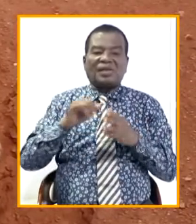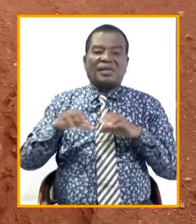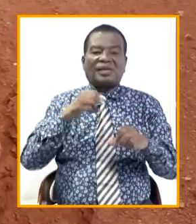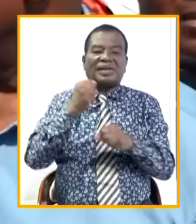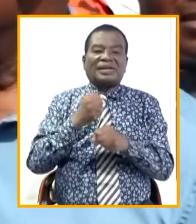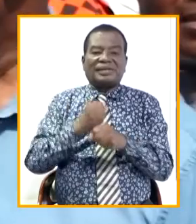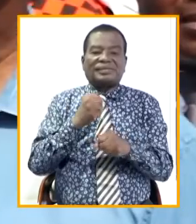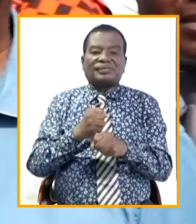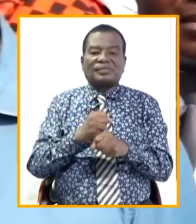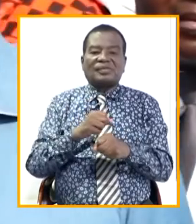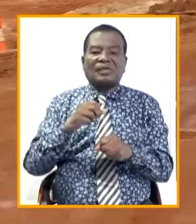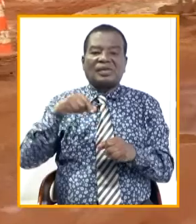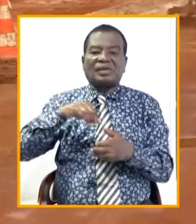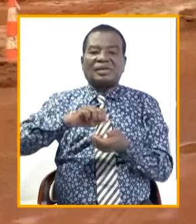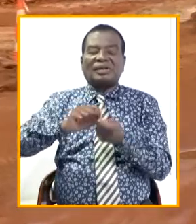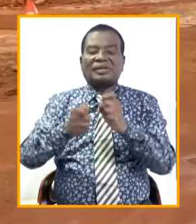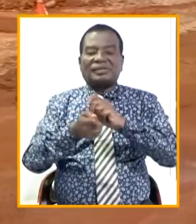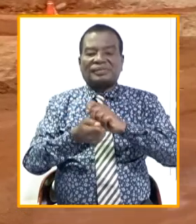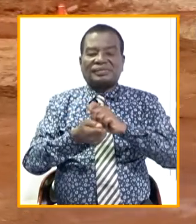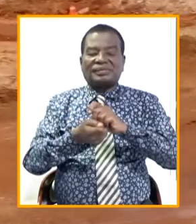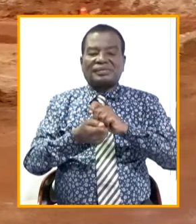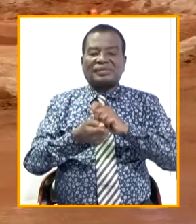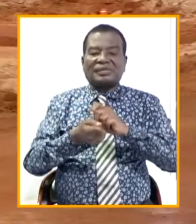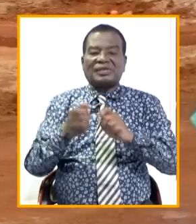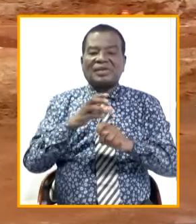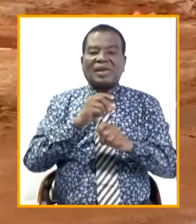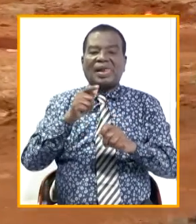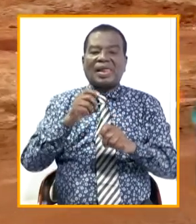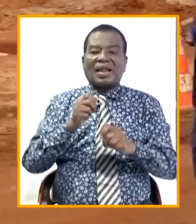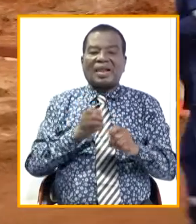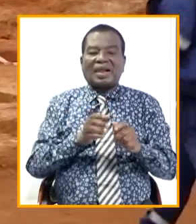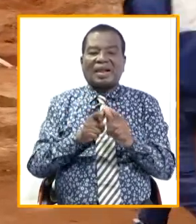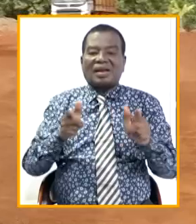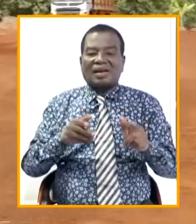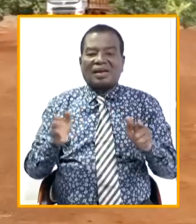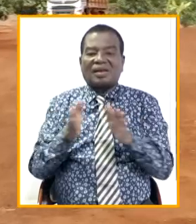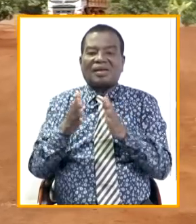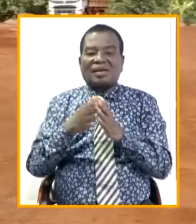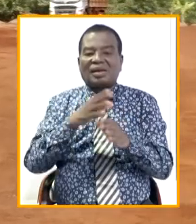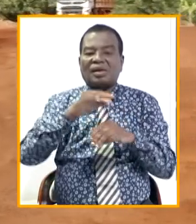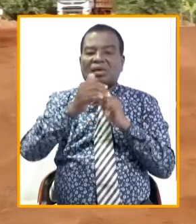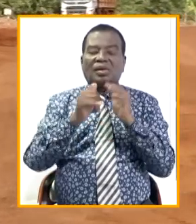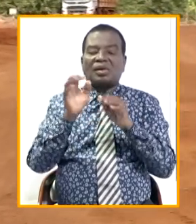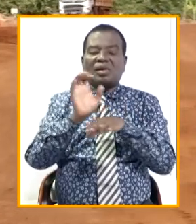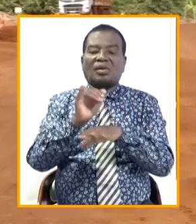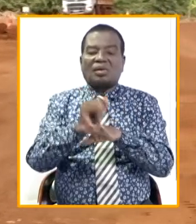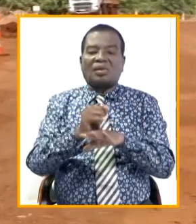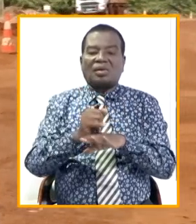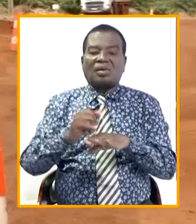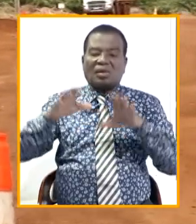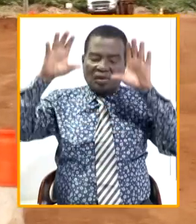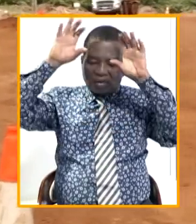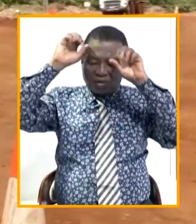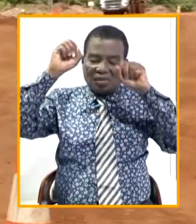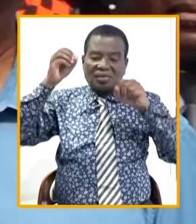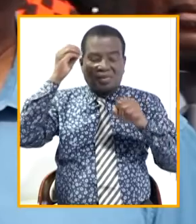travail extraordinaire, ce qui transforme fondamentalement et structurellement la grande région de Gbeke et même toute la Côte d'Ivoire. Le président Alassane Ouattara